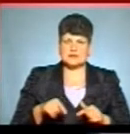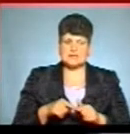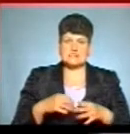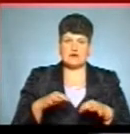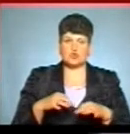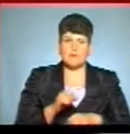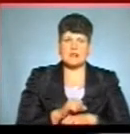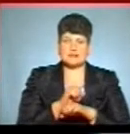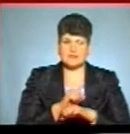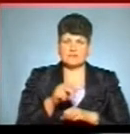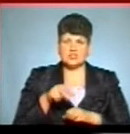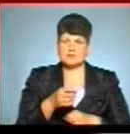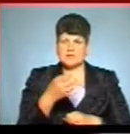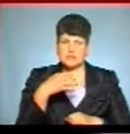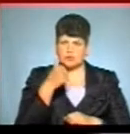«Автомайдан». У